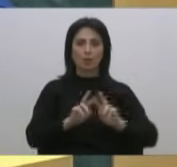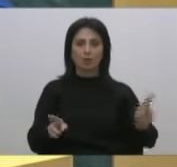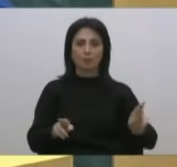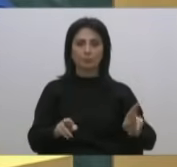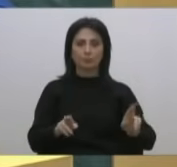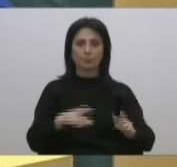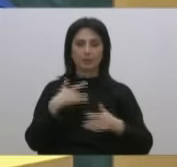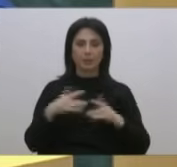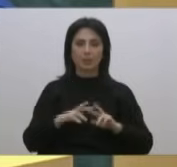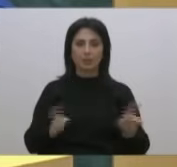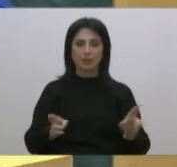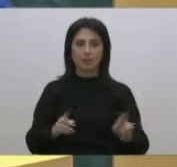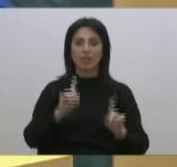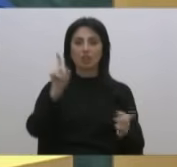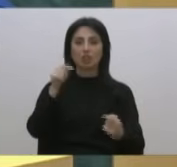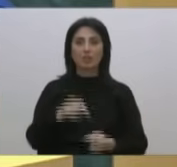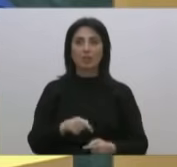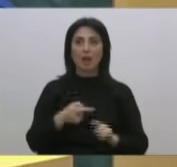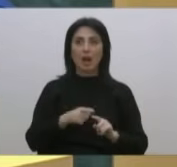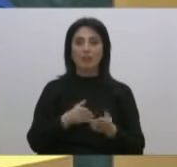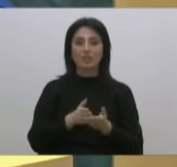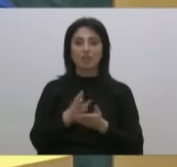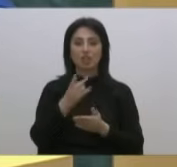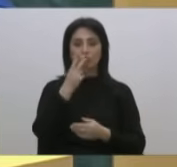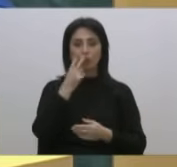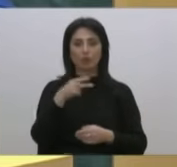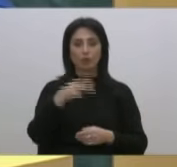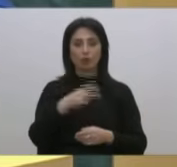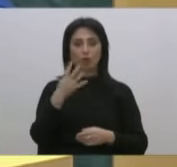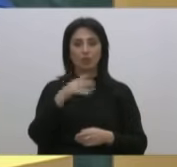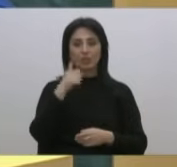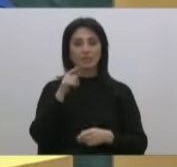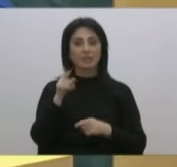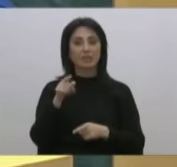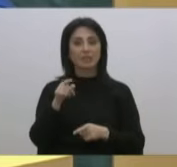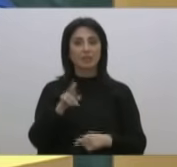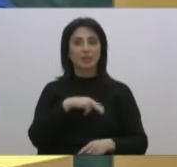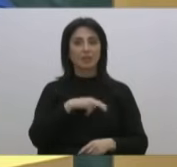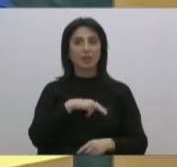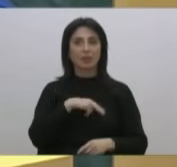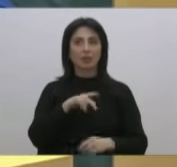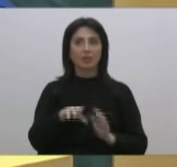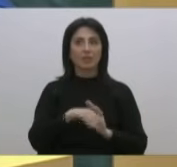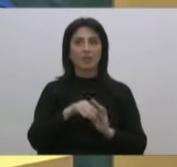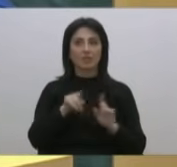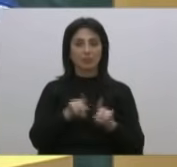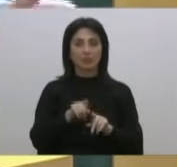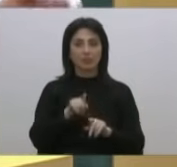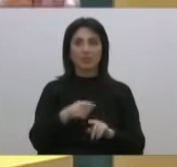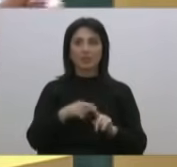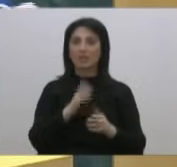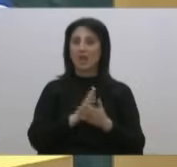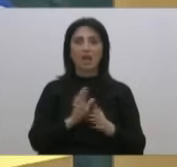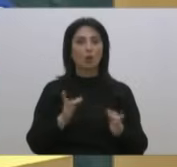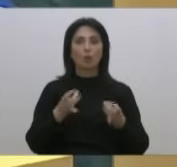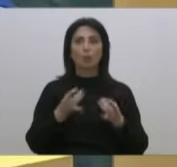უკრაინიზაციის სცენარი. შესაბამისად, ამ წრილში უნდა შევხედოთ 2024 წლის საპარლამენტო არჩევნებსაც. ეს